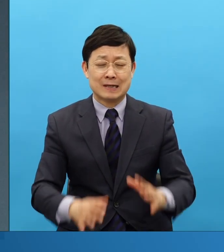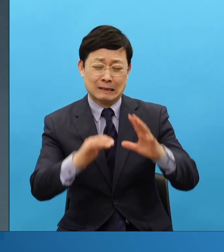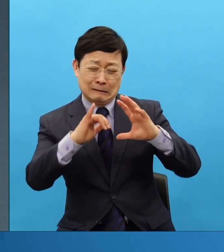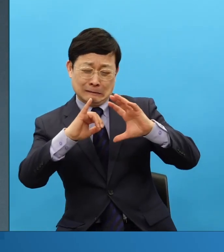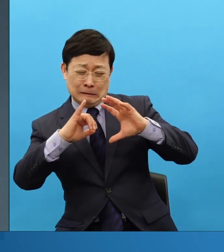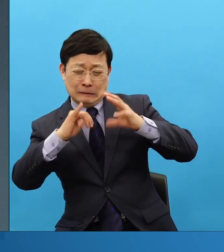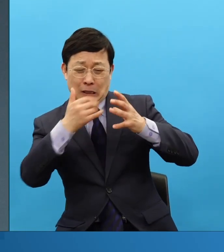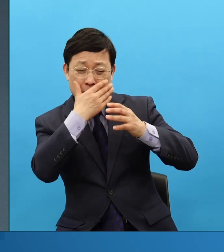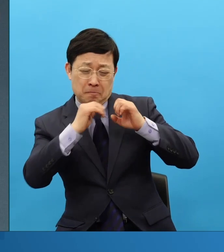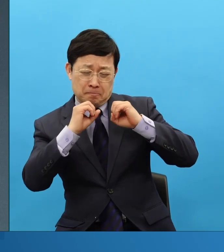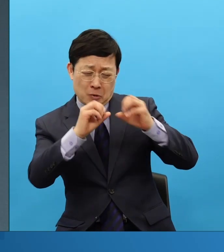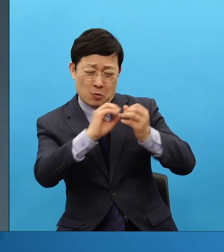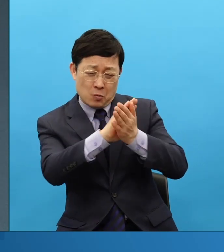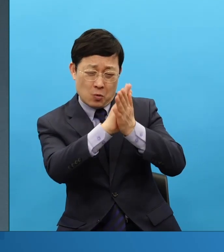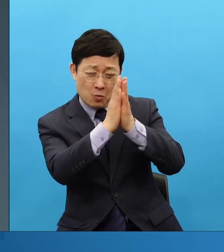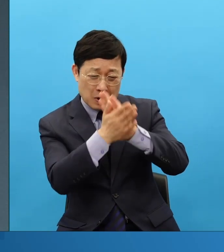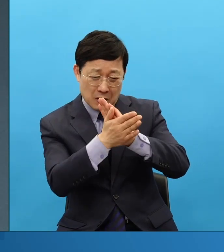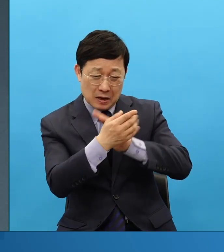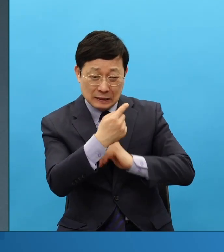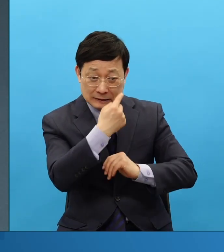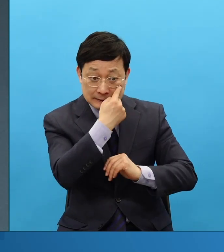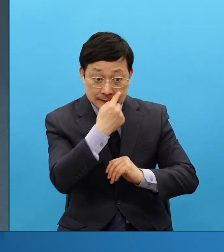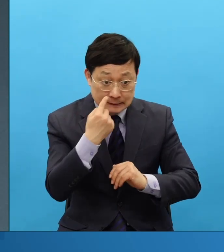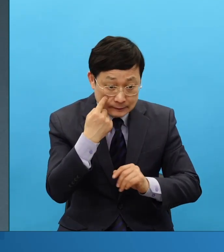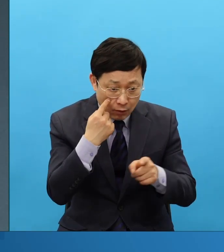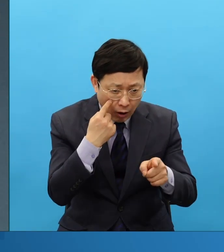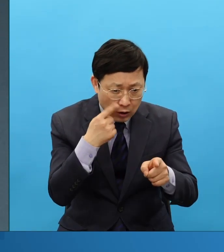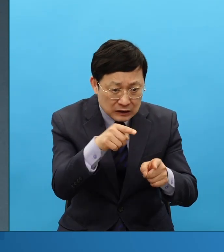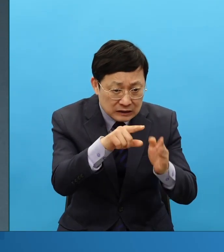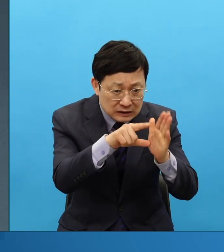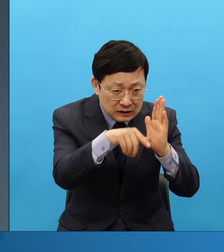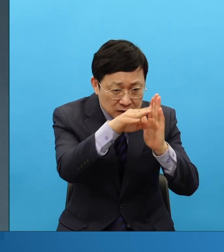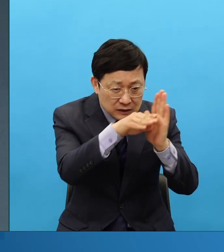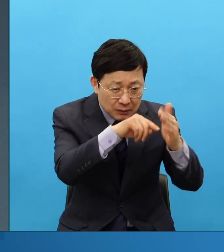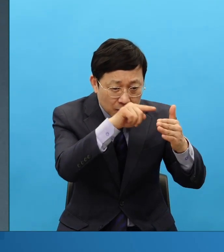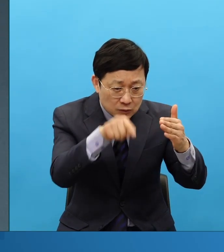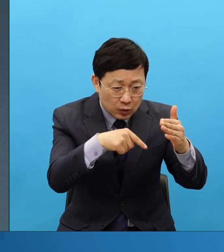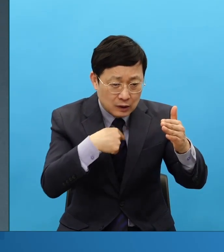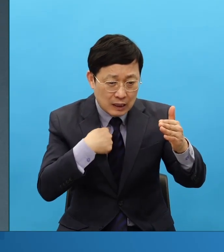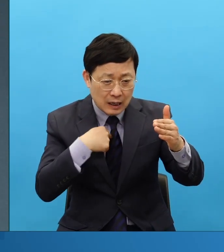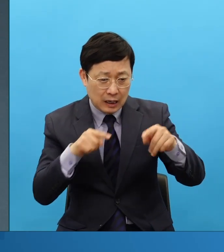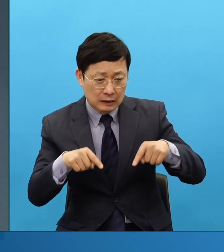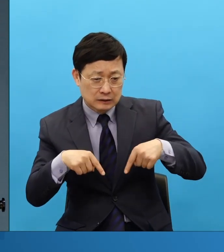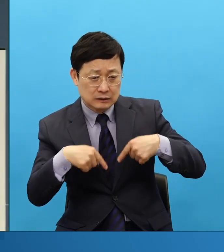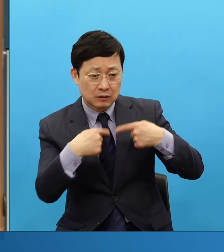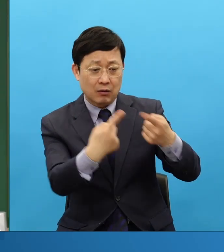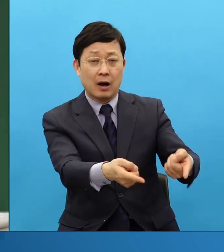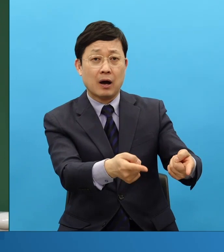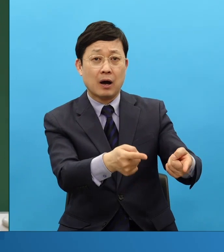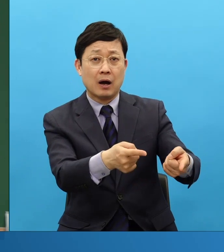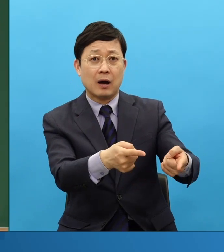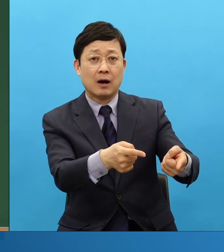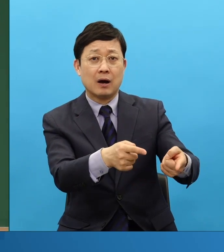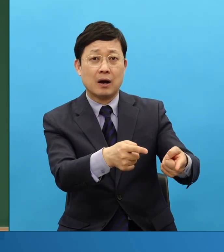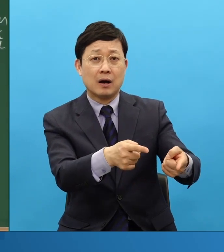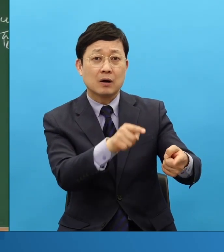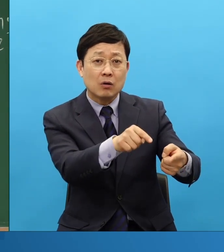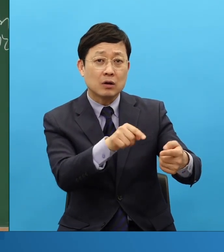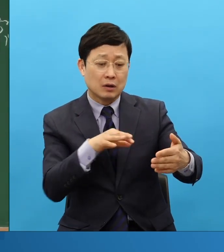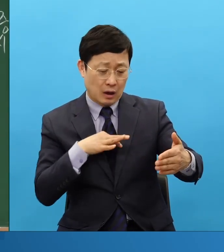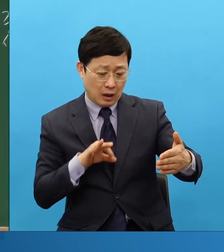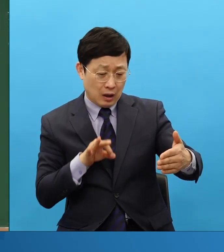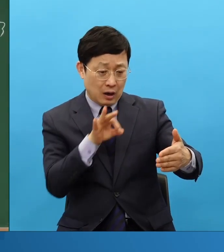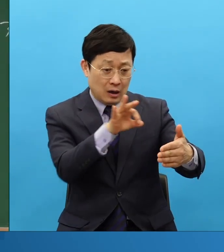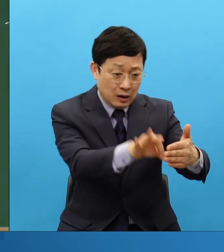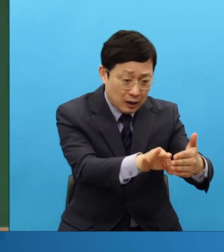세계복음화라고 하는 증거의 시간표 속에 다 있게 됩니다. He was within the time schedule of the evidences of world evangelization. 사실 이러면 끝입니다. So